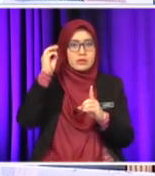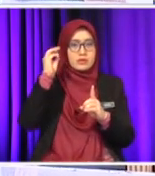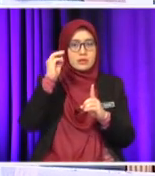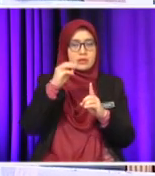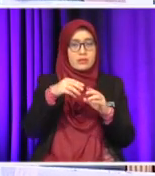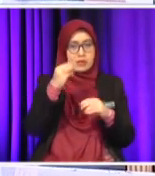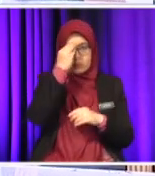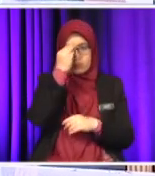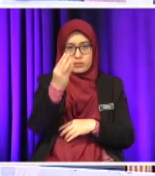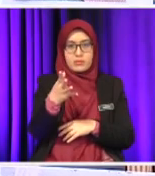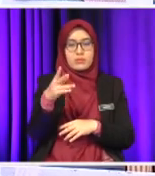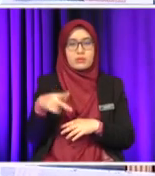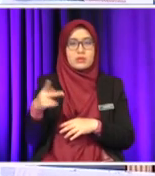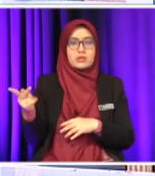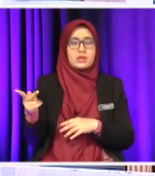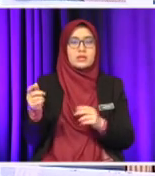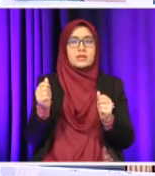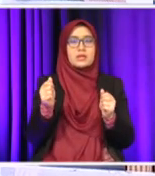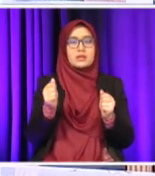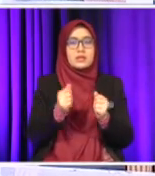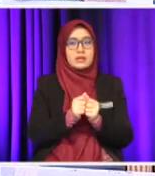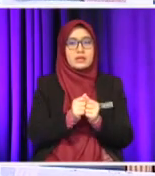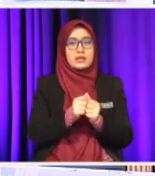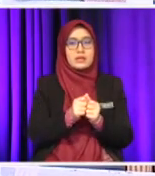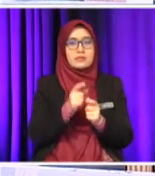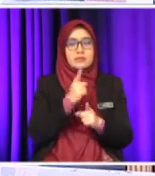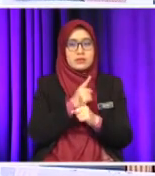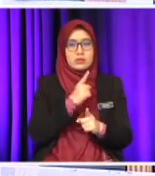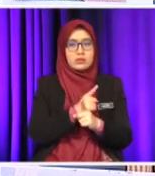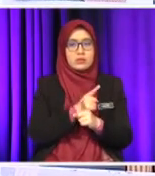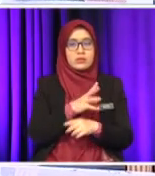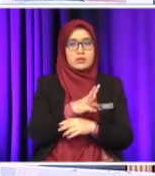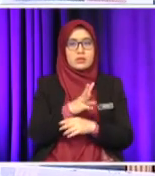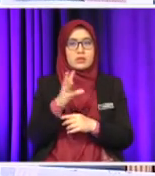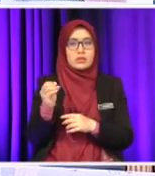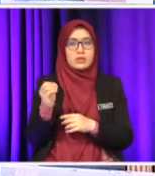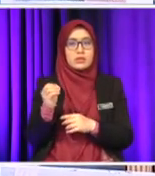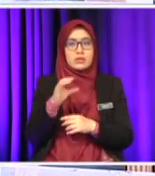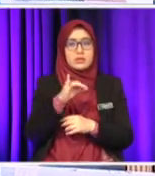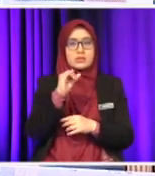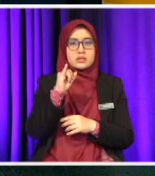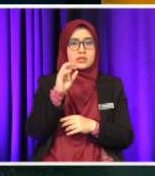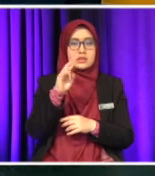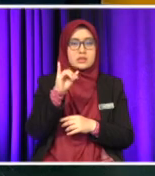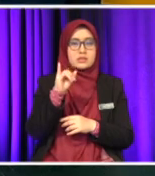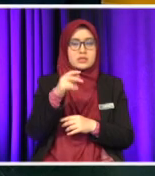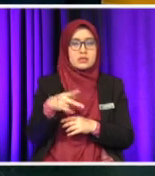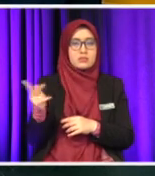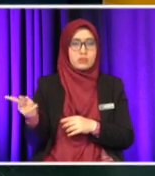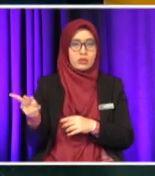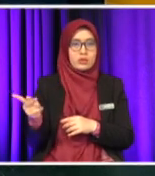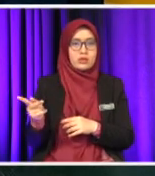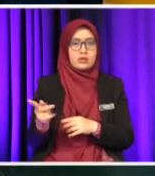memperkenalkan produk dengan menampilkan ciri-ciri atau keistimewaan produk yang dapat memenuhi keperluan dan